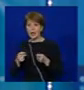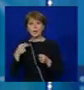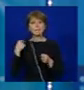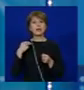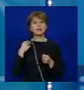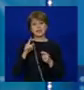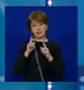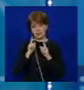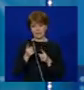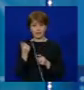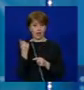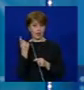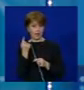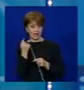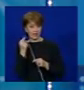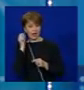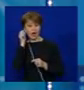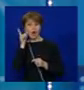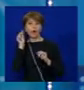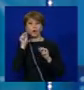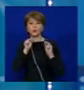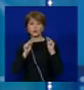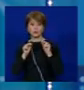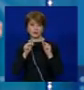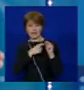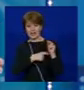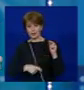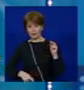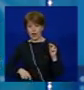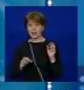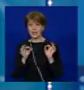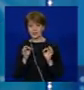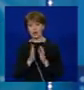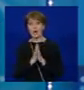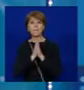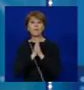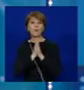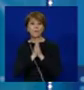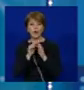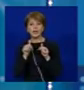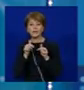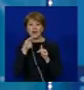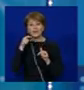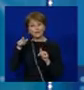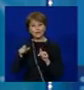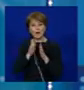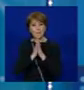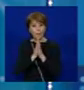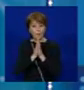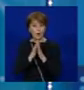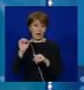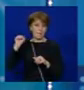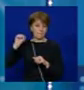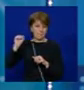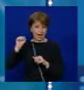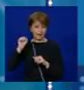трябваше да свика консултативния съвет по национална сигурност и да помоли, думата е да помоли партиите